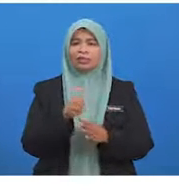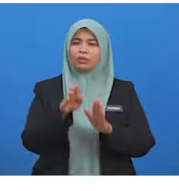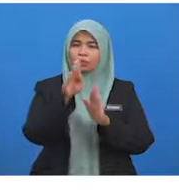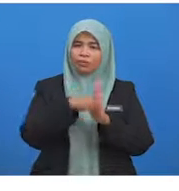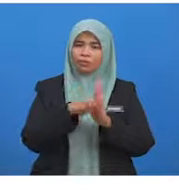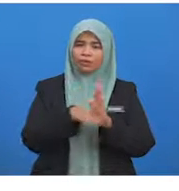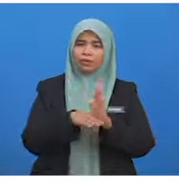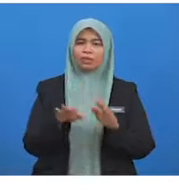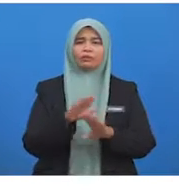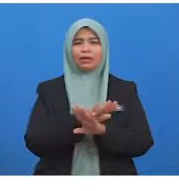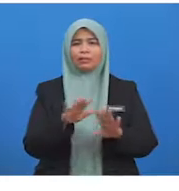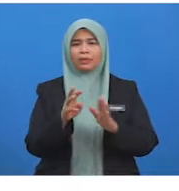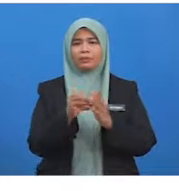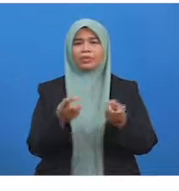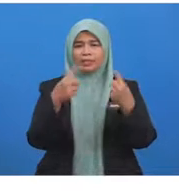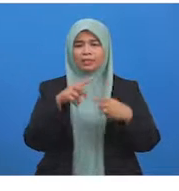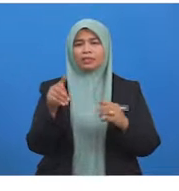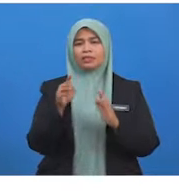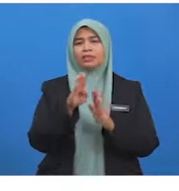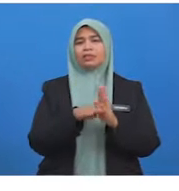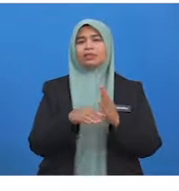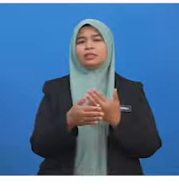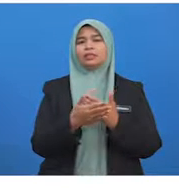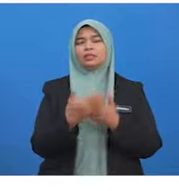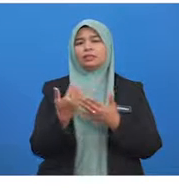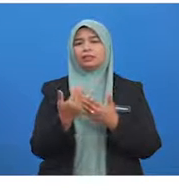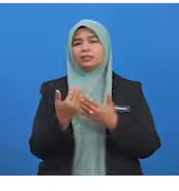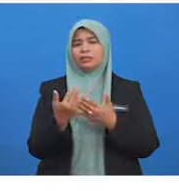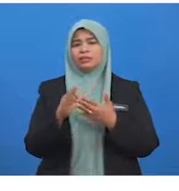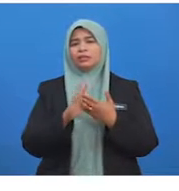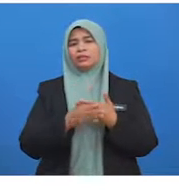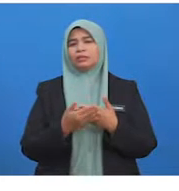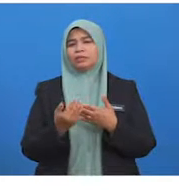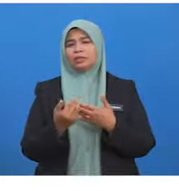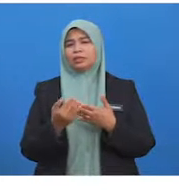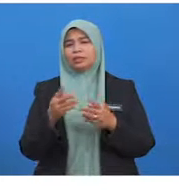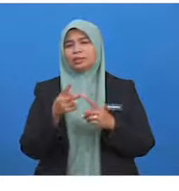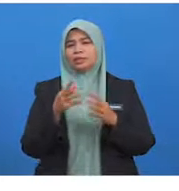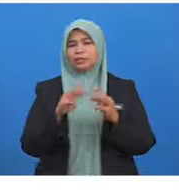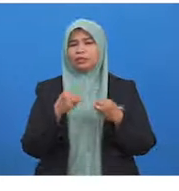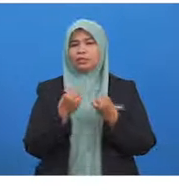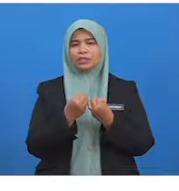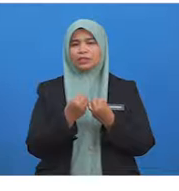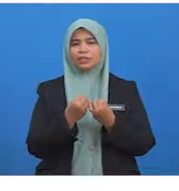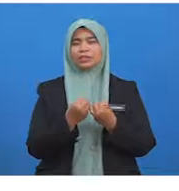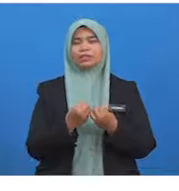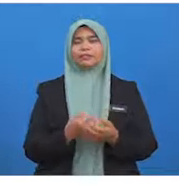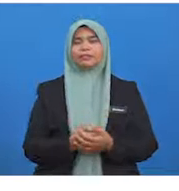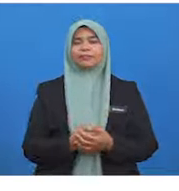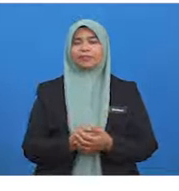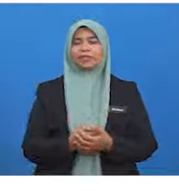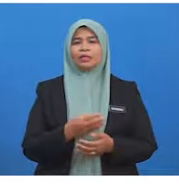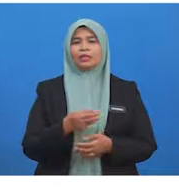kepada masyarakat. Syarat yang ketiga, hukuman ini mestilah setimpal dengan jenayah yang